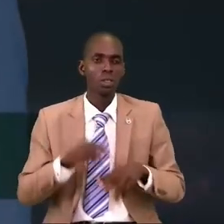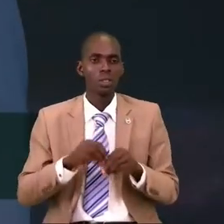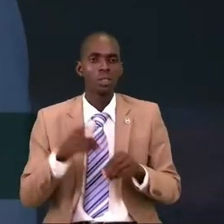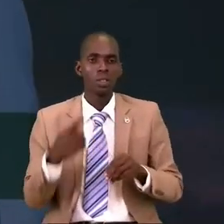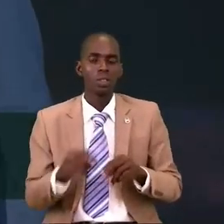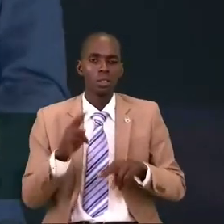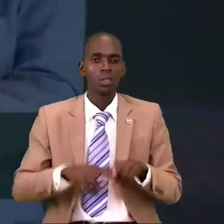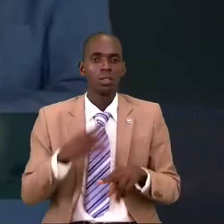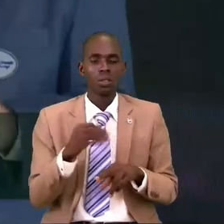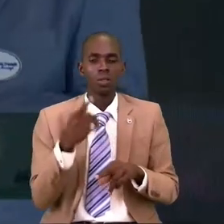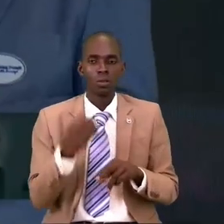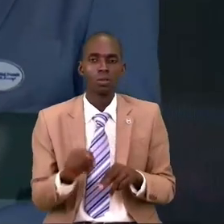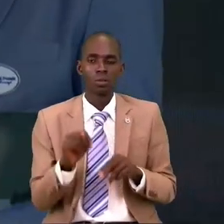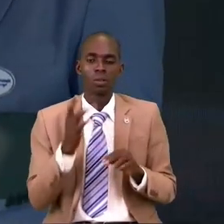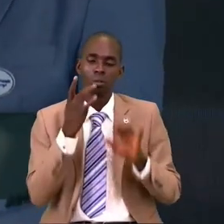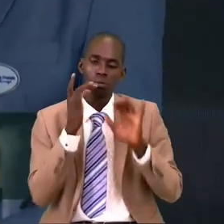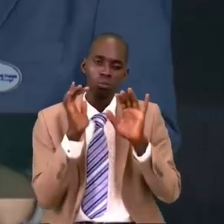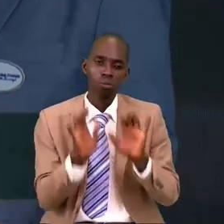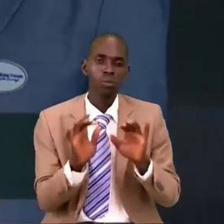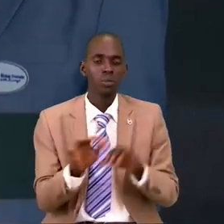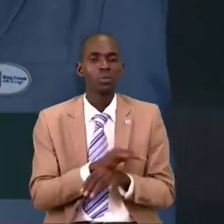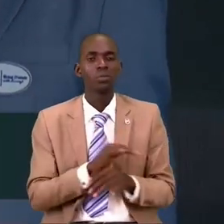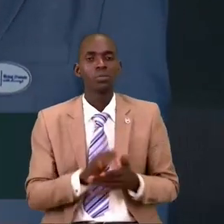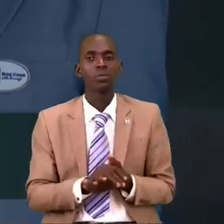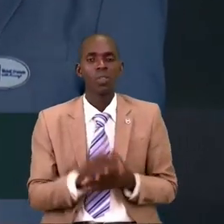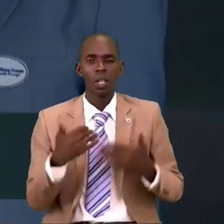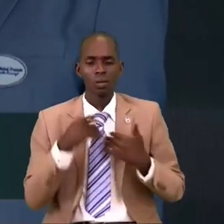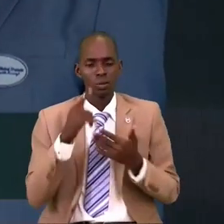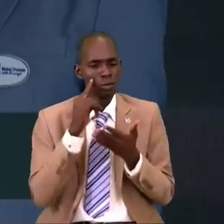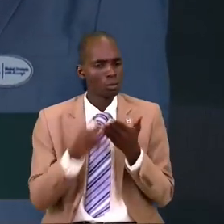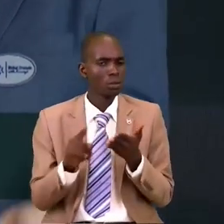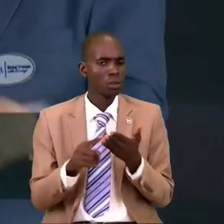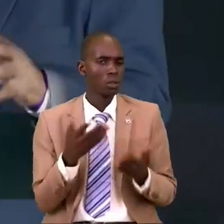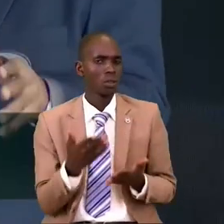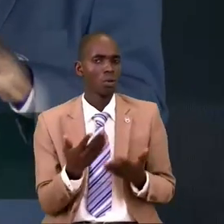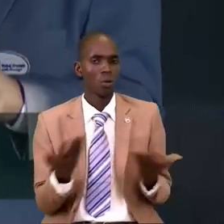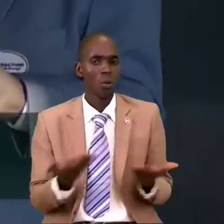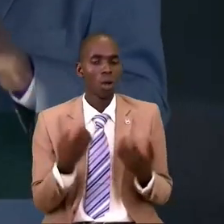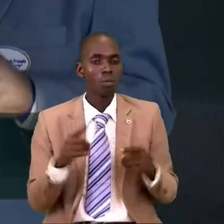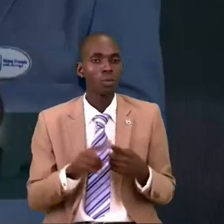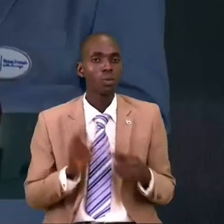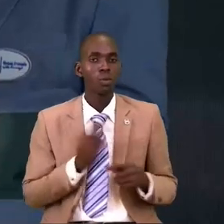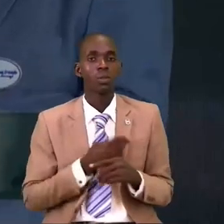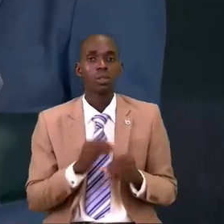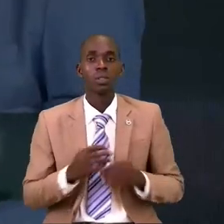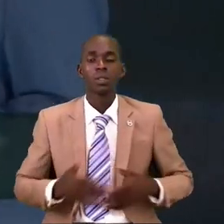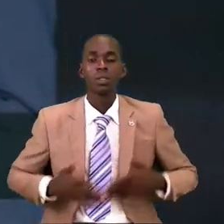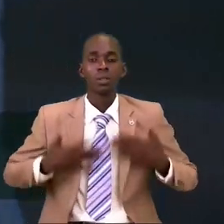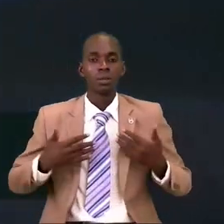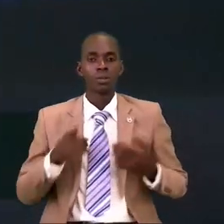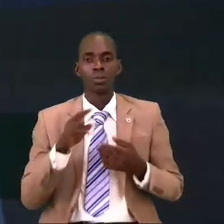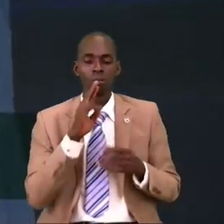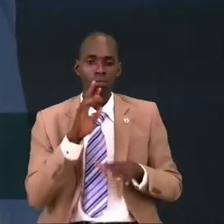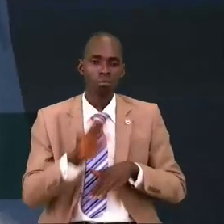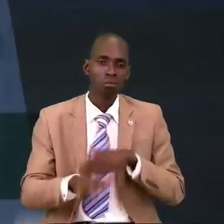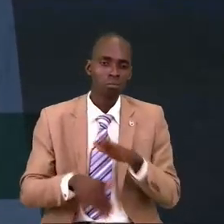ici ce qui nous arrive dans la vie? Vous marchez et vous voyez une personne qui